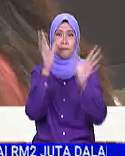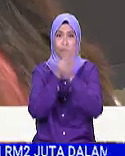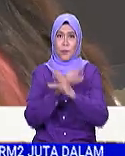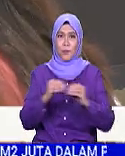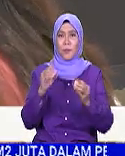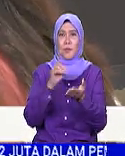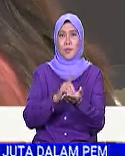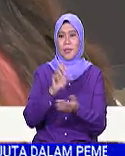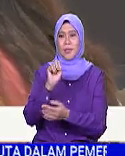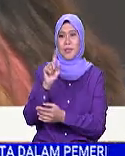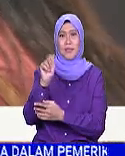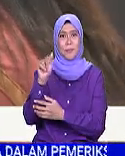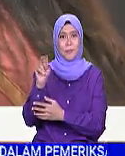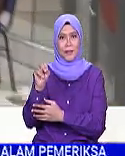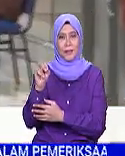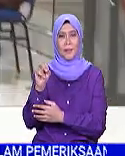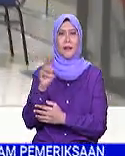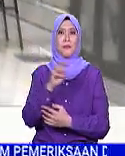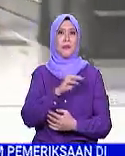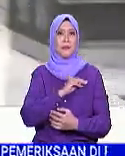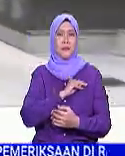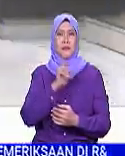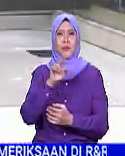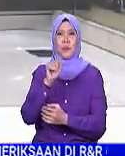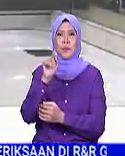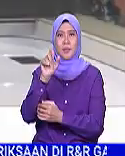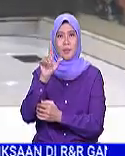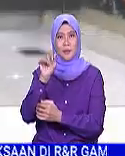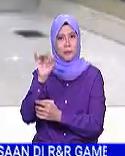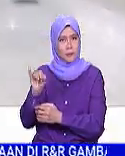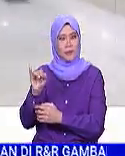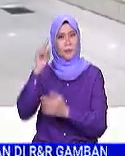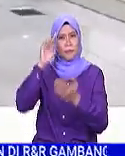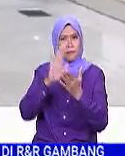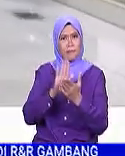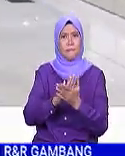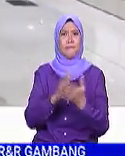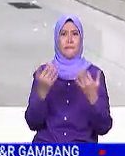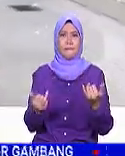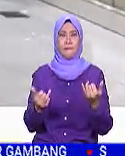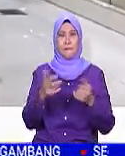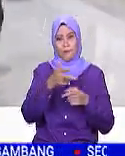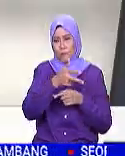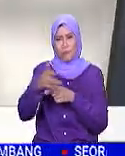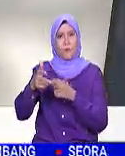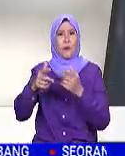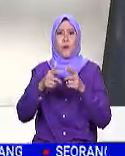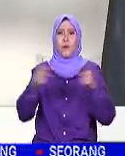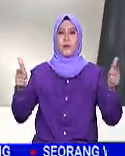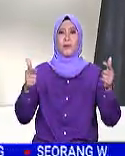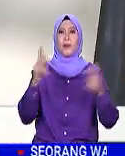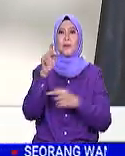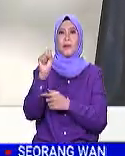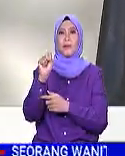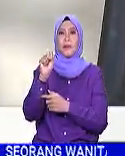reduktor Steven Rudy Utomo yang juga menteri utilities Wow memaklumkan beliau yakin dengan liputan porsi nasi yang meluas ke sedang